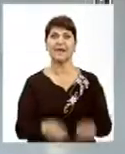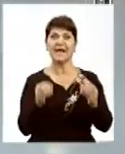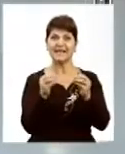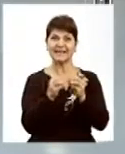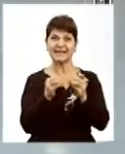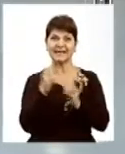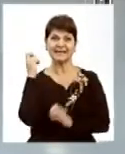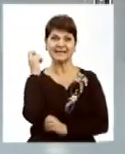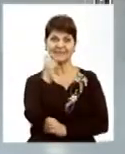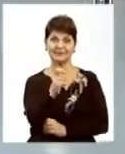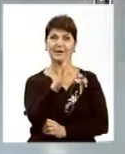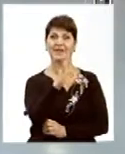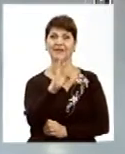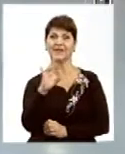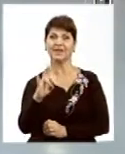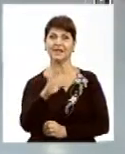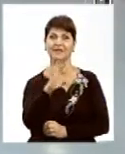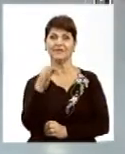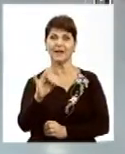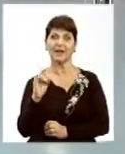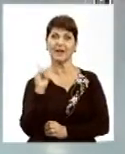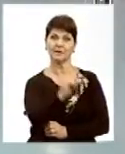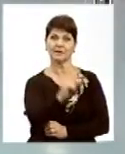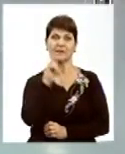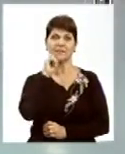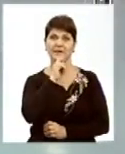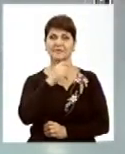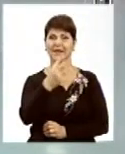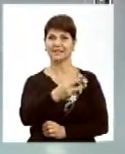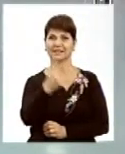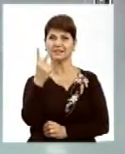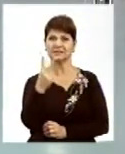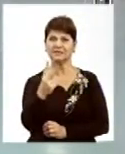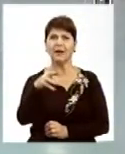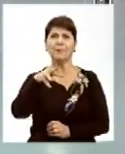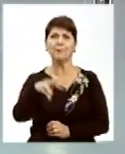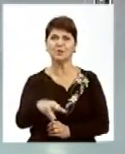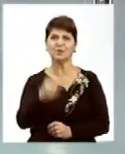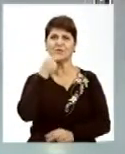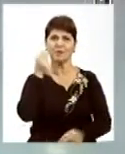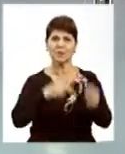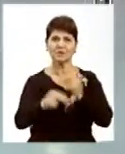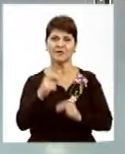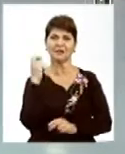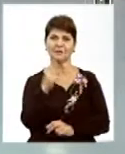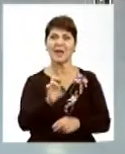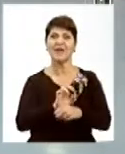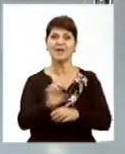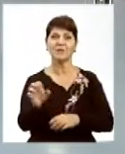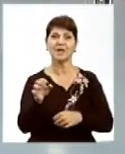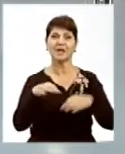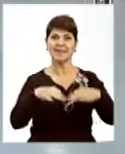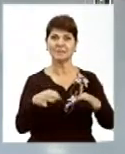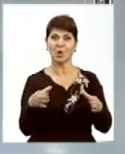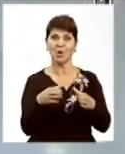10-й трамвай «Вінвей» від сьогодні курсуватиме Вінницею. Це 32-метровий модернізований трамвай виробництва транспортної